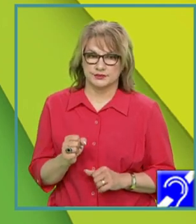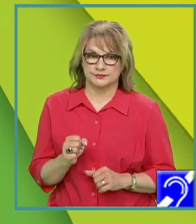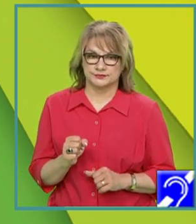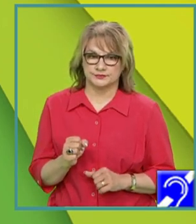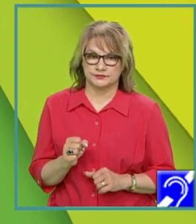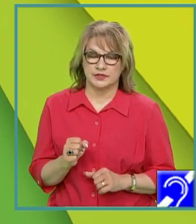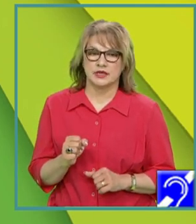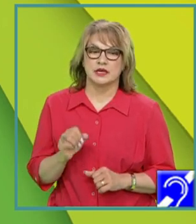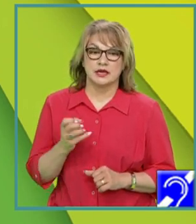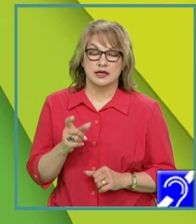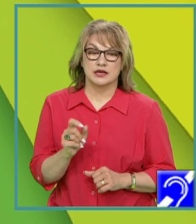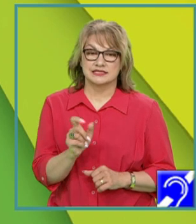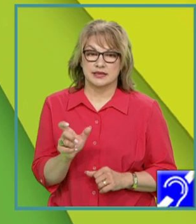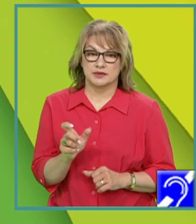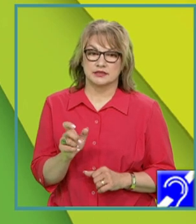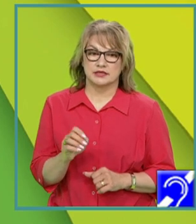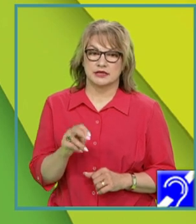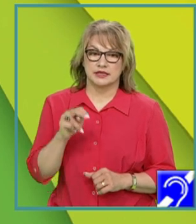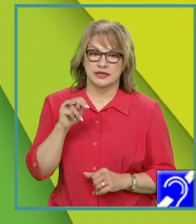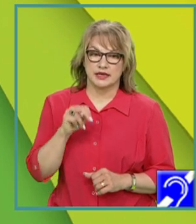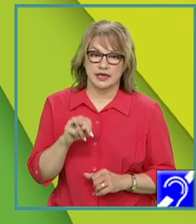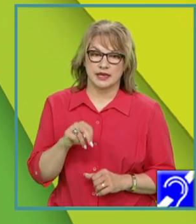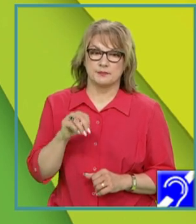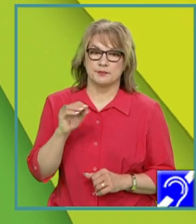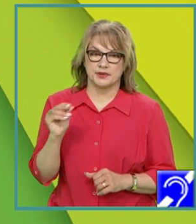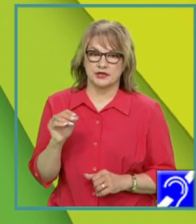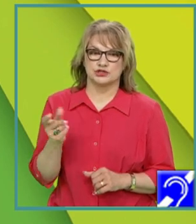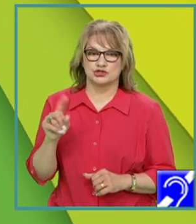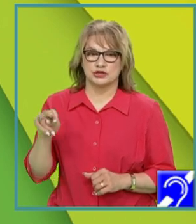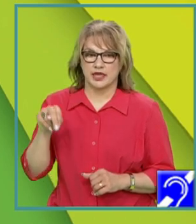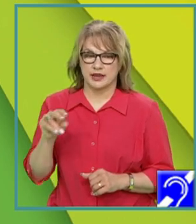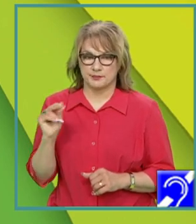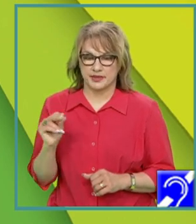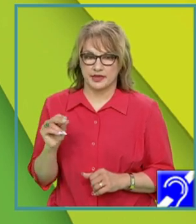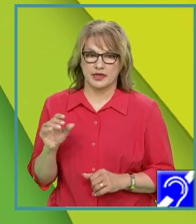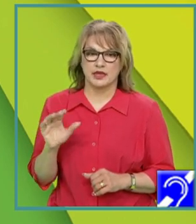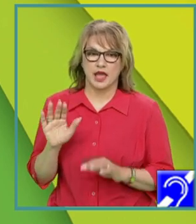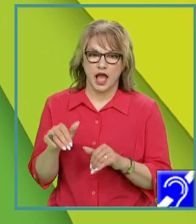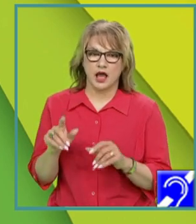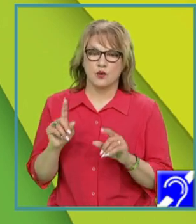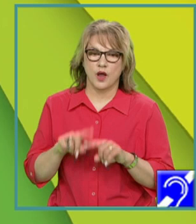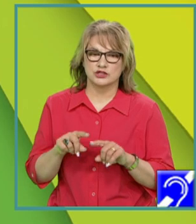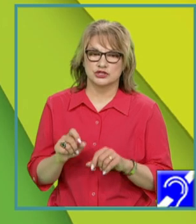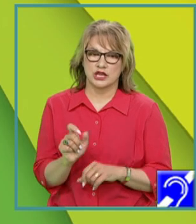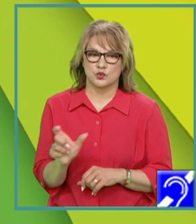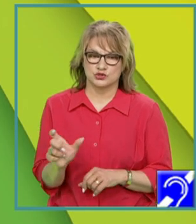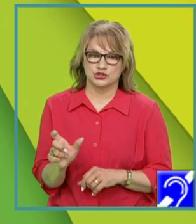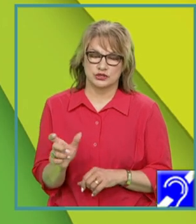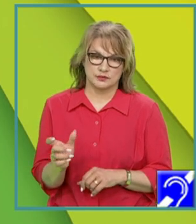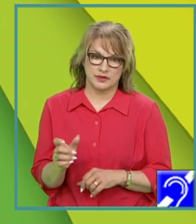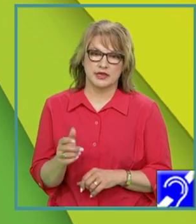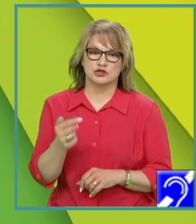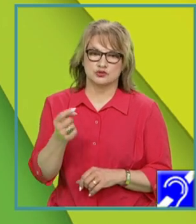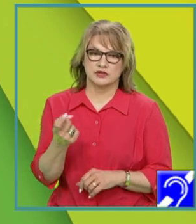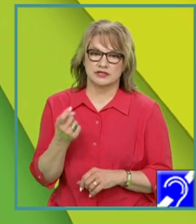că segmentele m p și m p au aceeași lungime adică